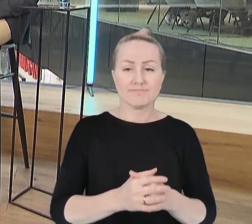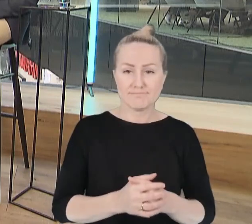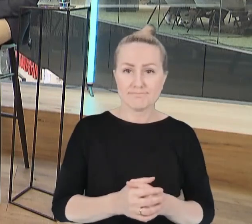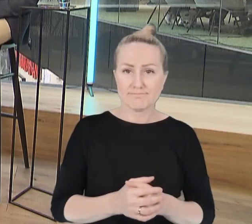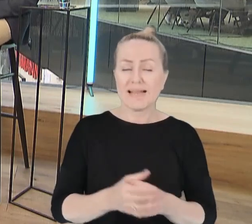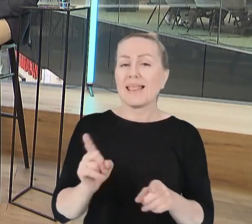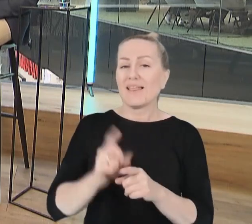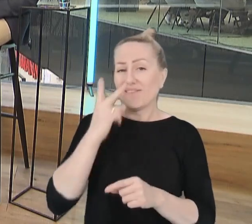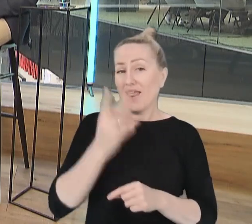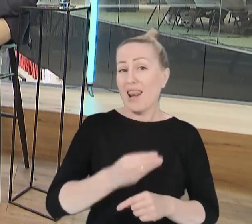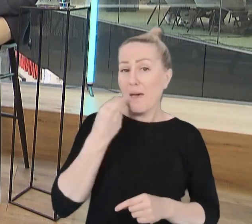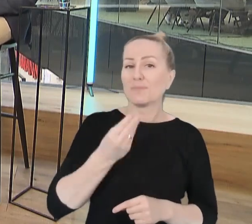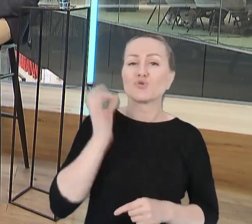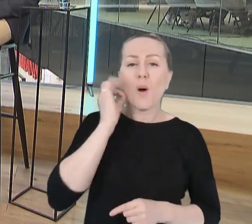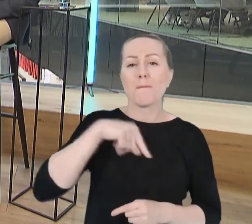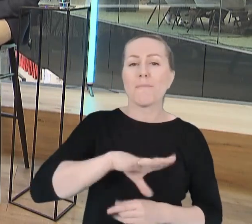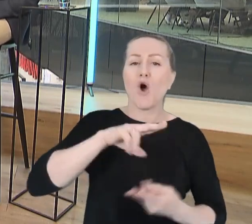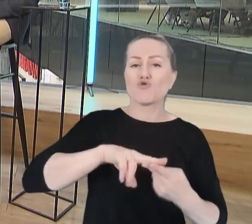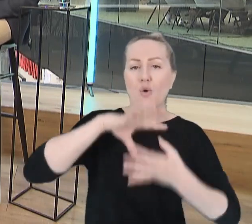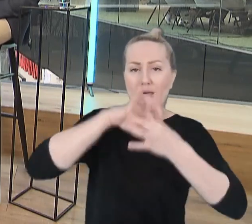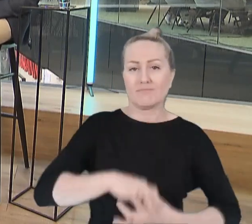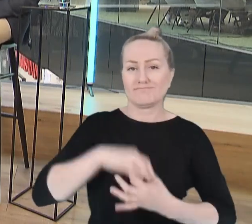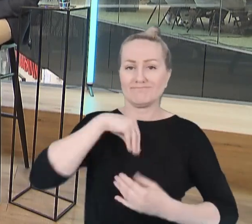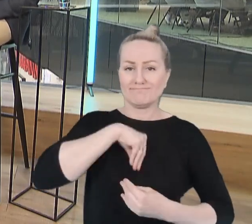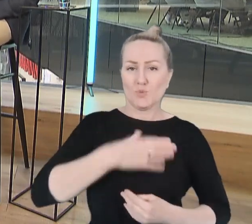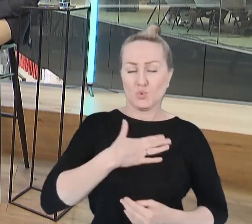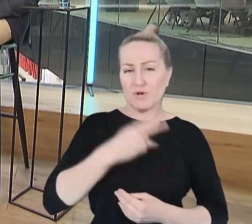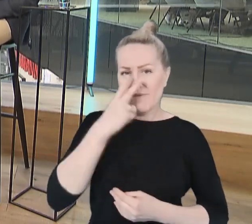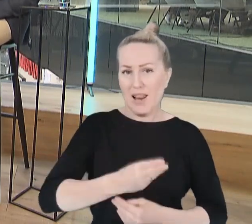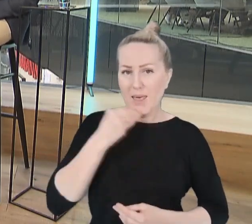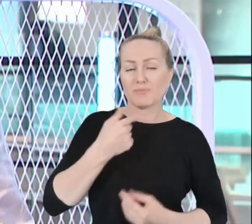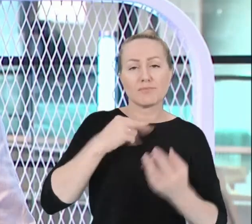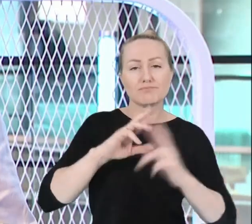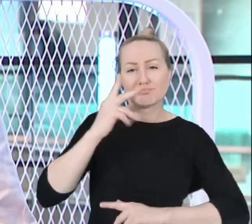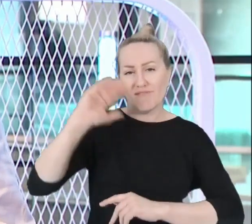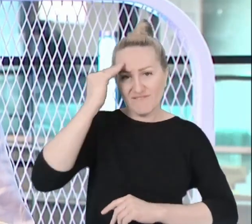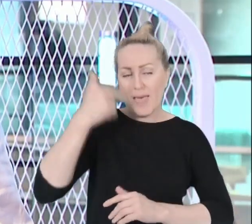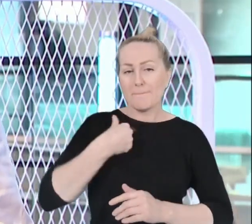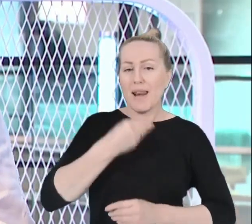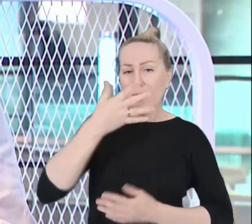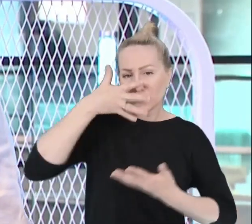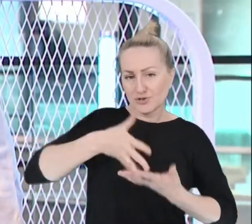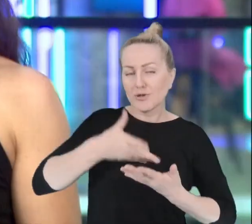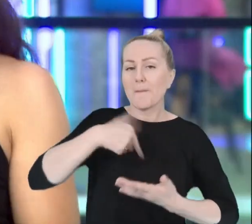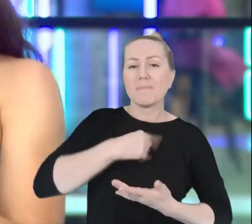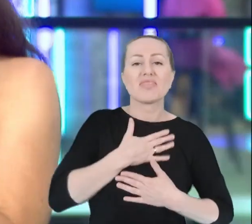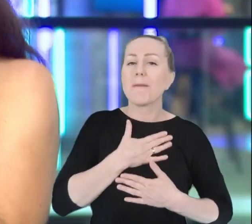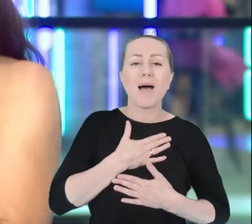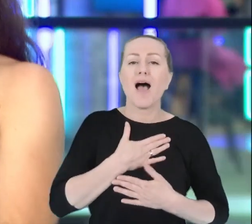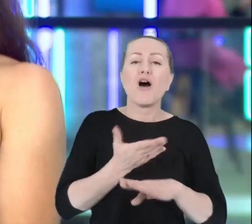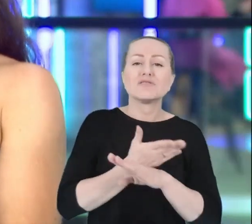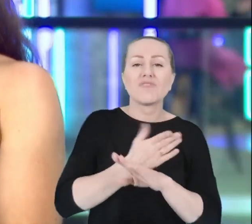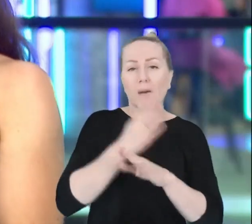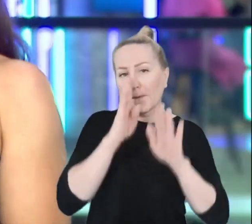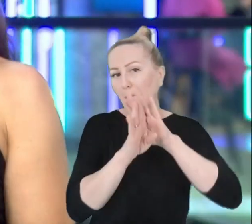swoimi uczuciami. W sensie tak mamy też rozpoznanie tego, tak, co się z nami, jakby, że nie mamy takiej maski, prawda? I to, co zaraz chcę powiedzieć,